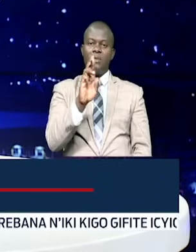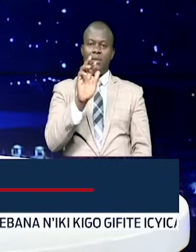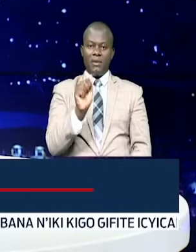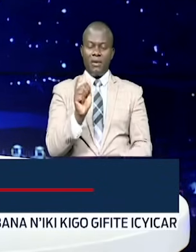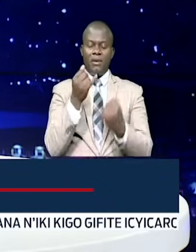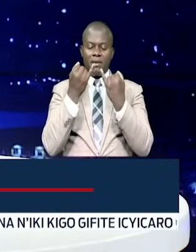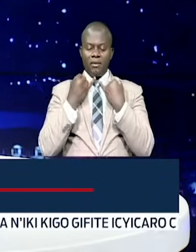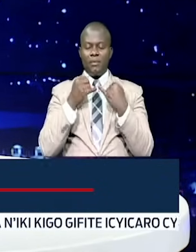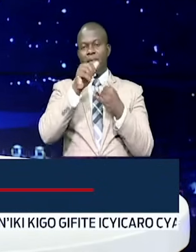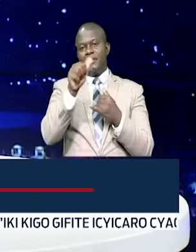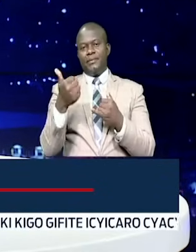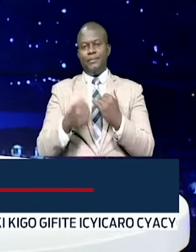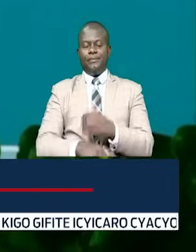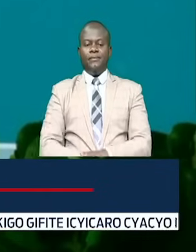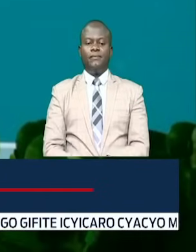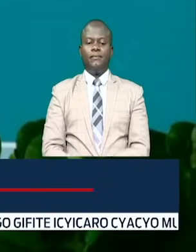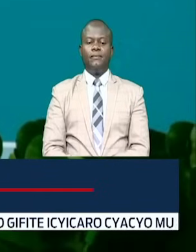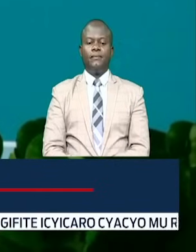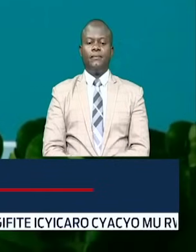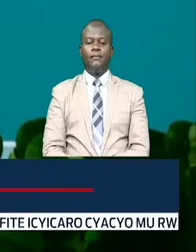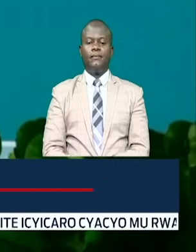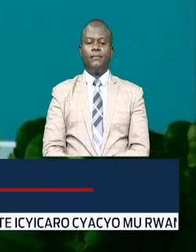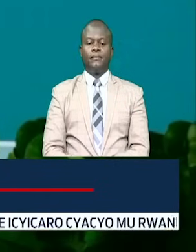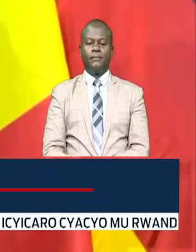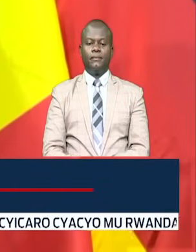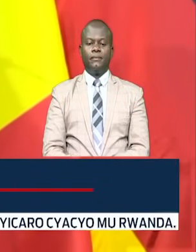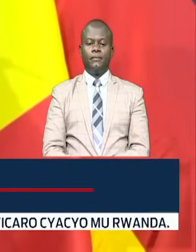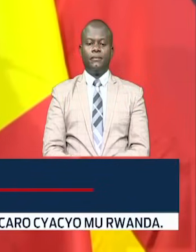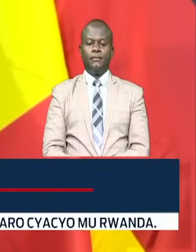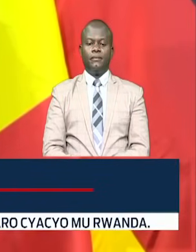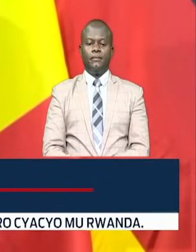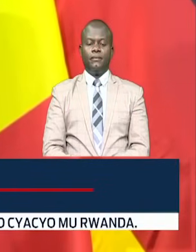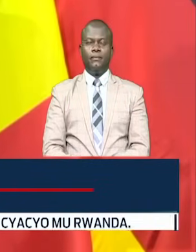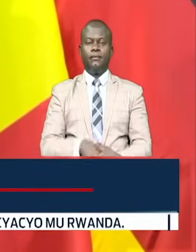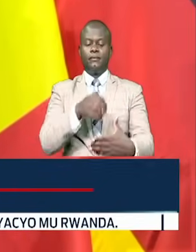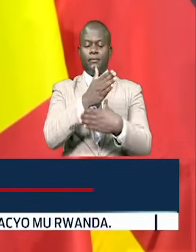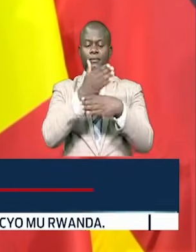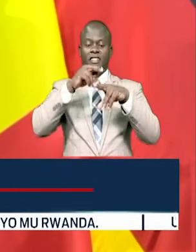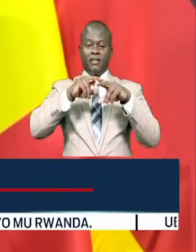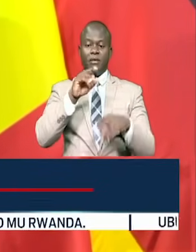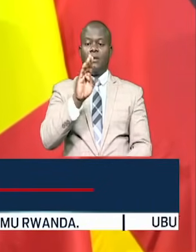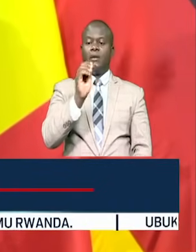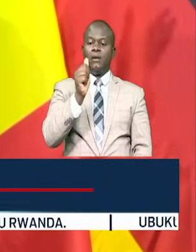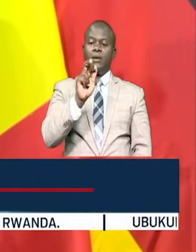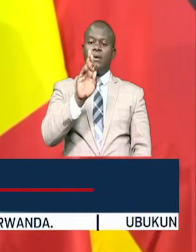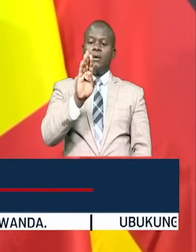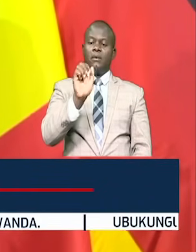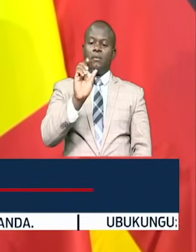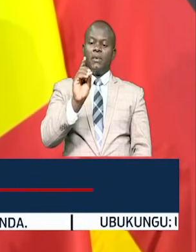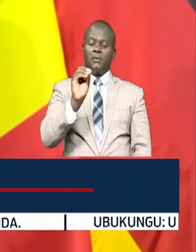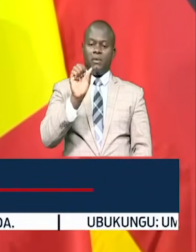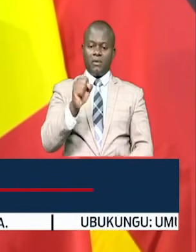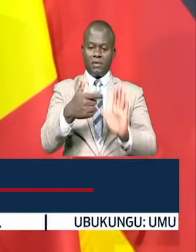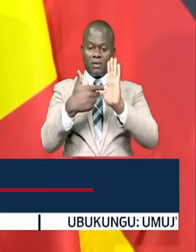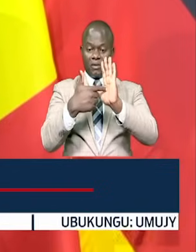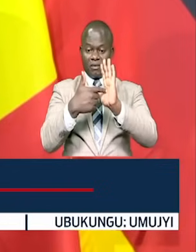aratubwira ibindi. Thank you very much. My dear brother, Your Excellency. Minisitiri w'intebe wa Barbados, Mia Ama, yagaragaje ko